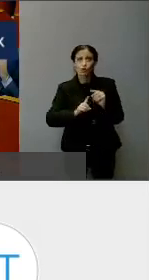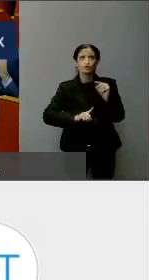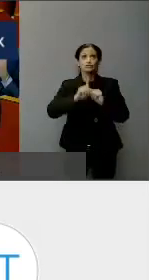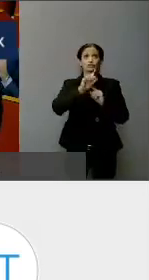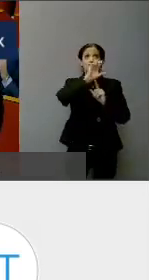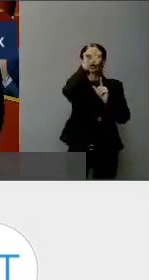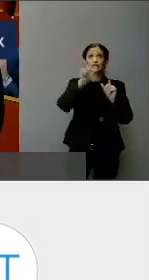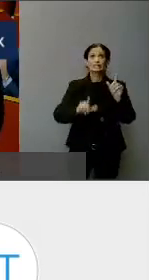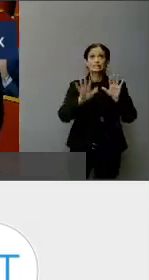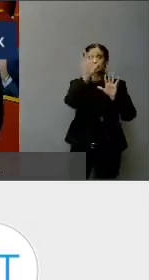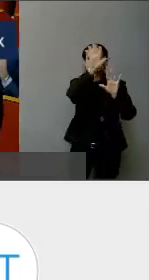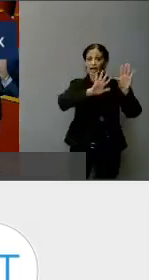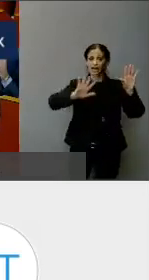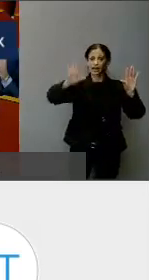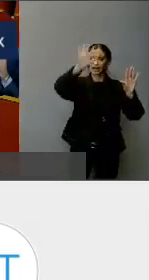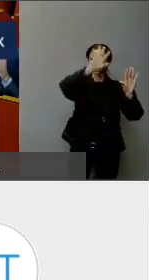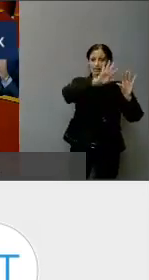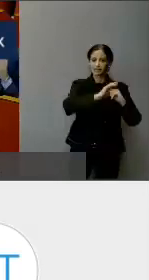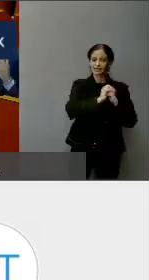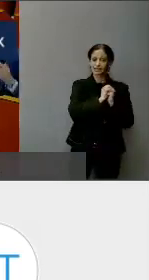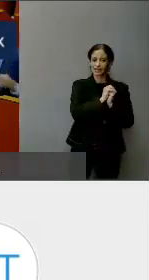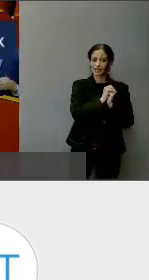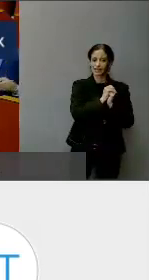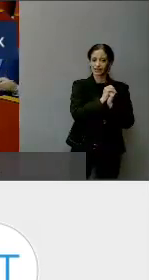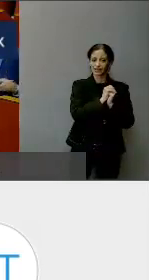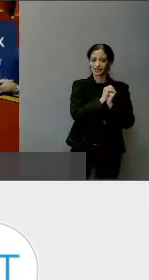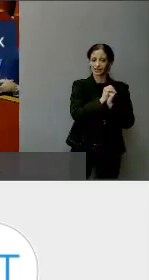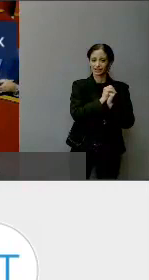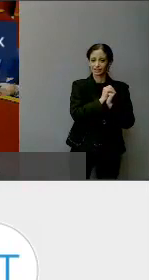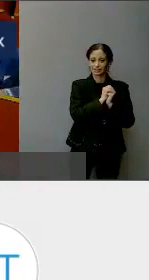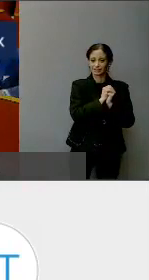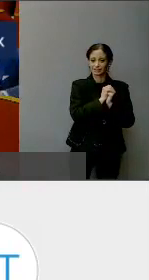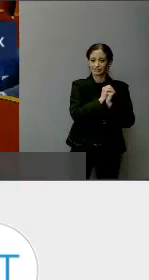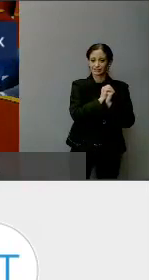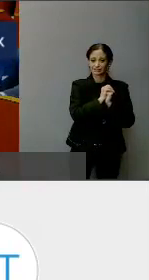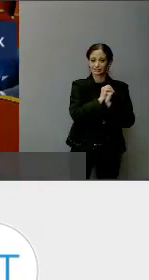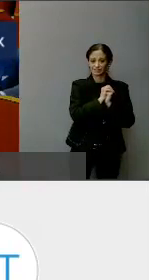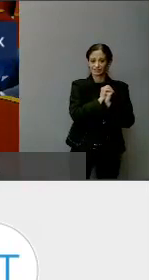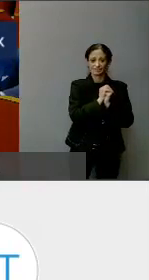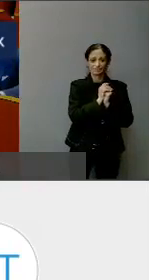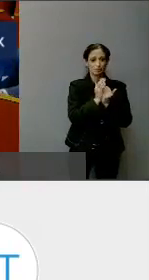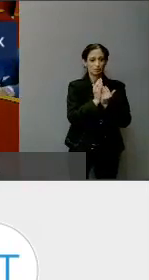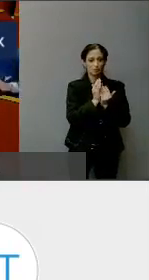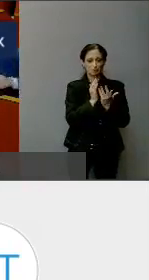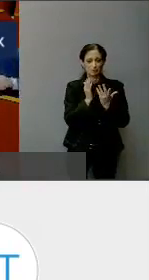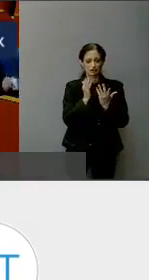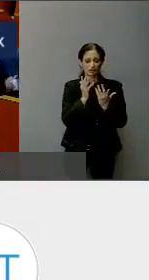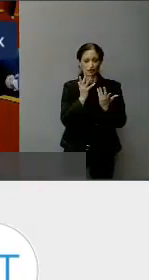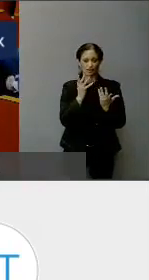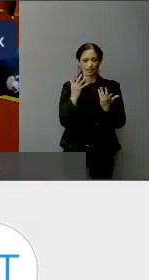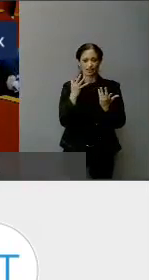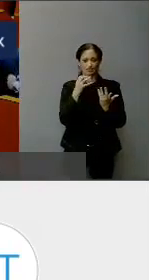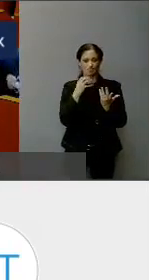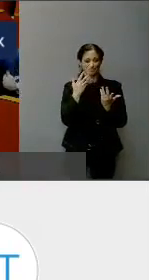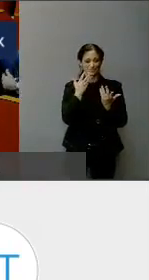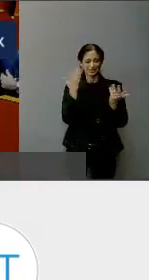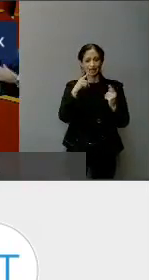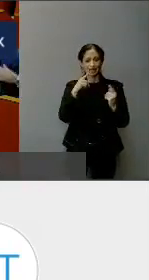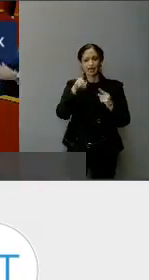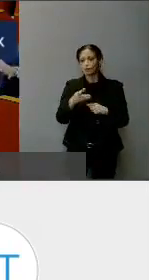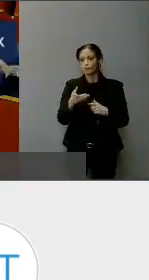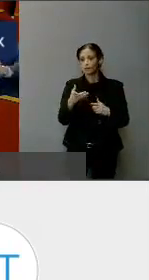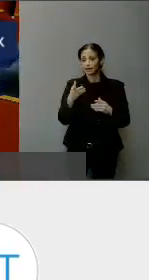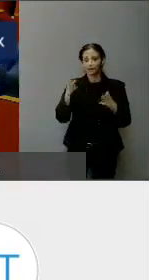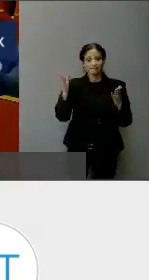spesi abbastanza attinente e questo è il vostro modo di fare costruite nella nostra valbisagno la panarello nuova